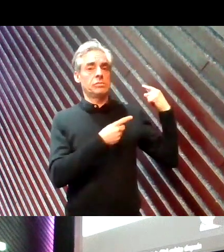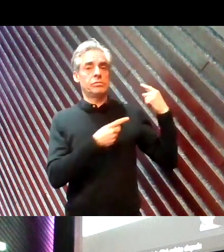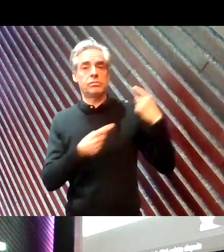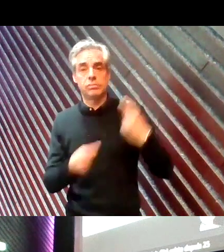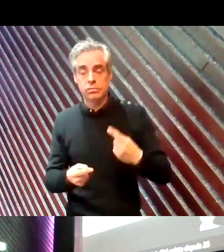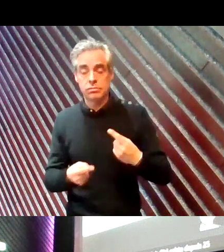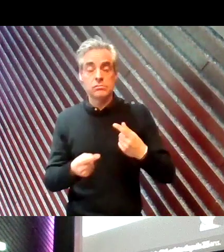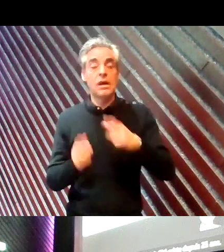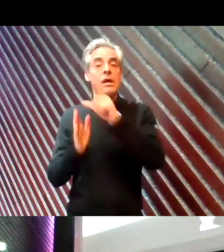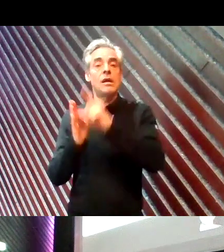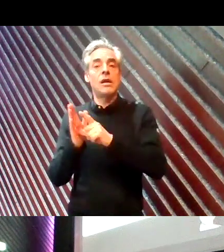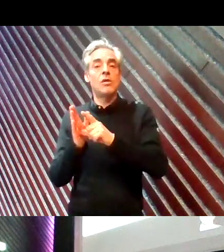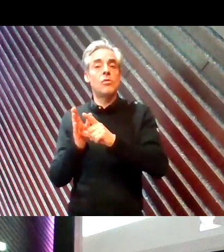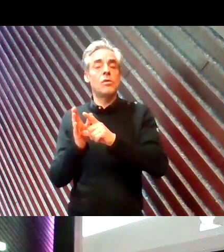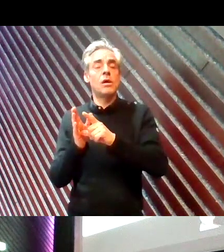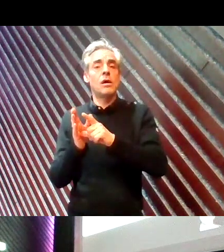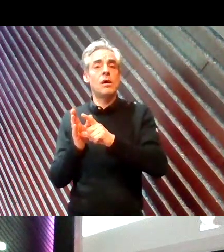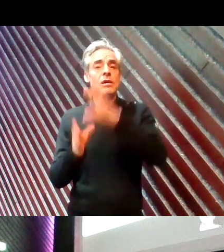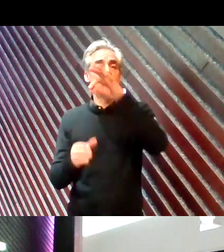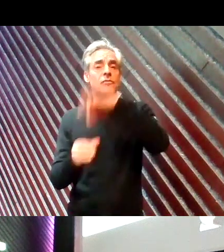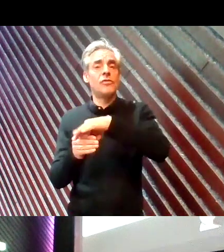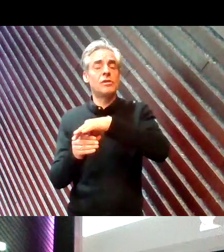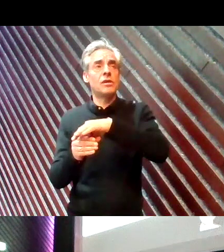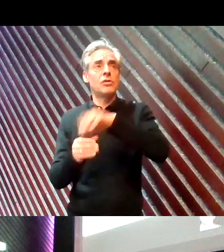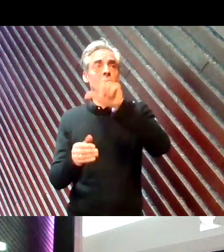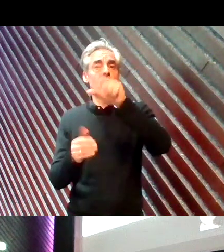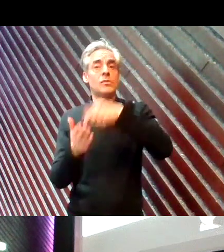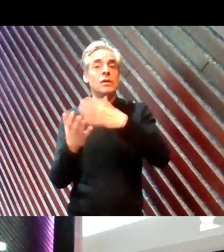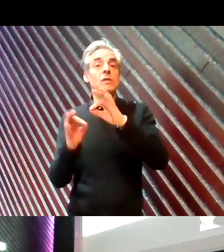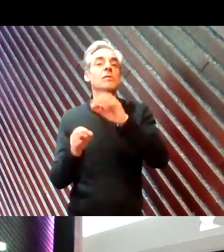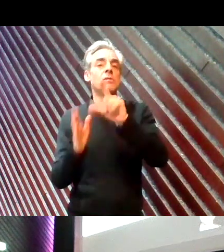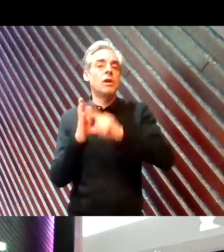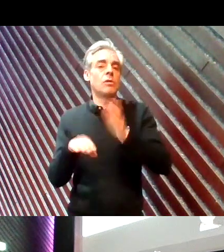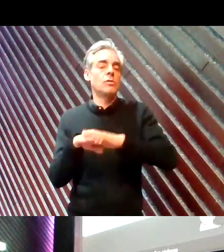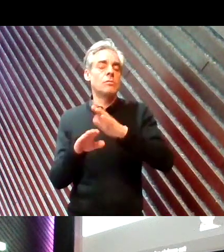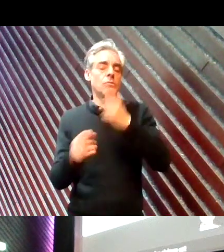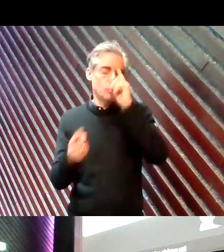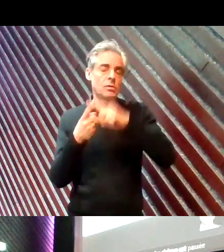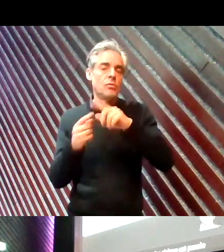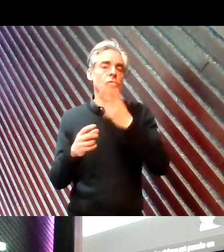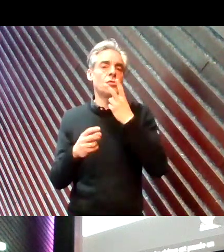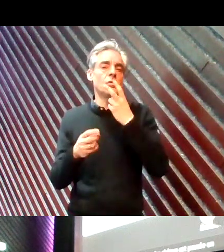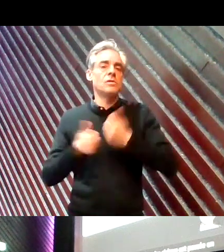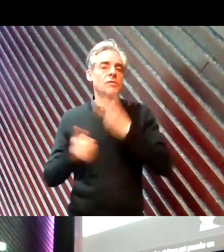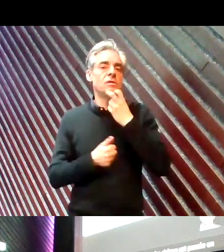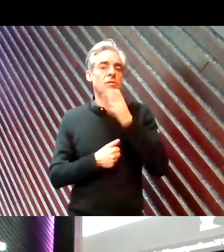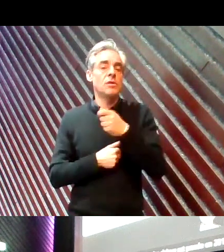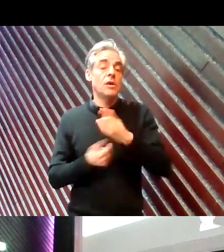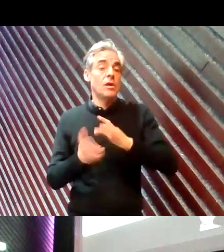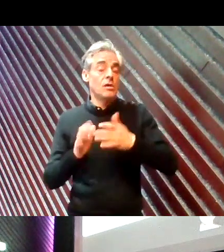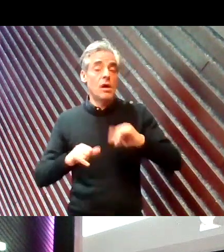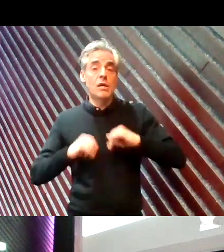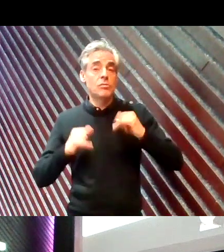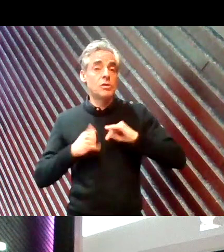la loi sur le service civique est passée en 2010 et donc ce service civique qui s'adresse à des jeunes, qui est accessible à tous